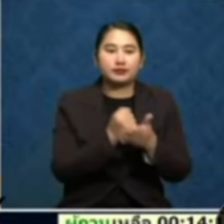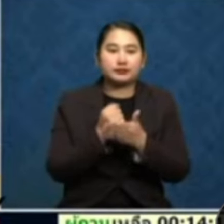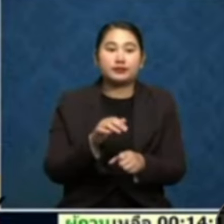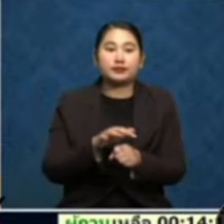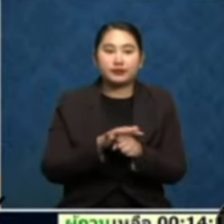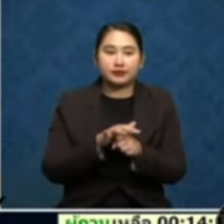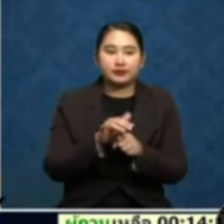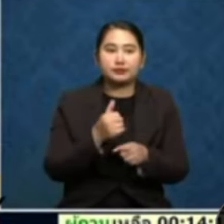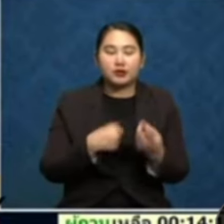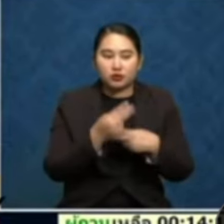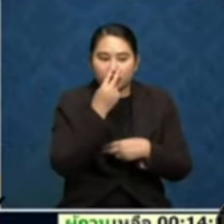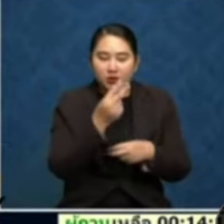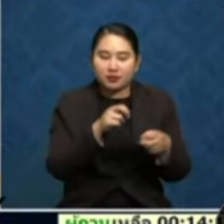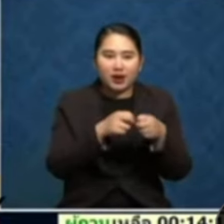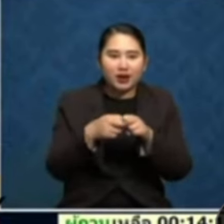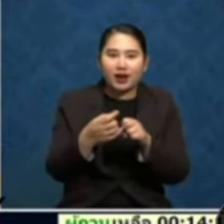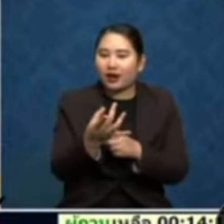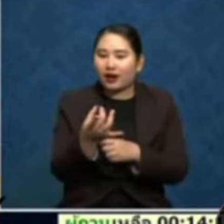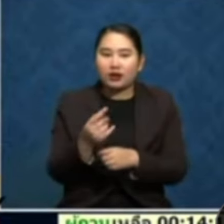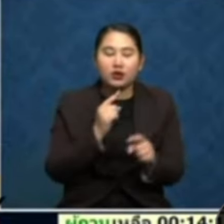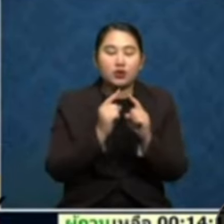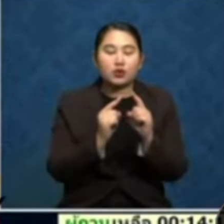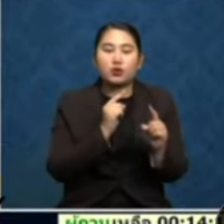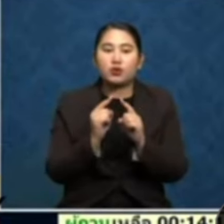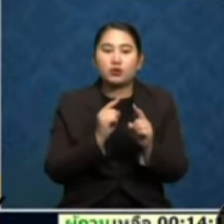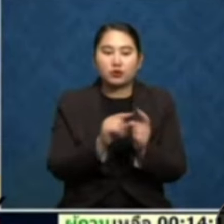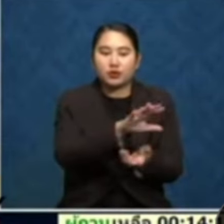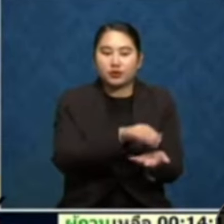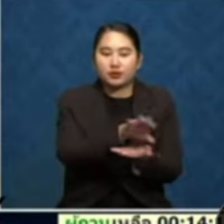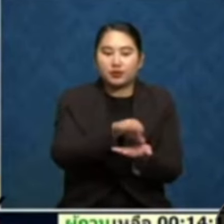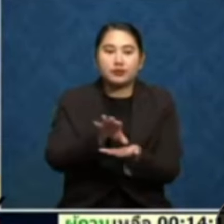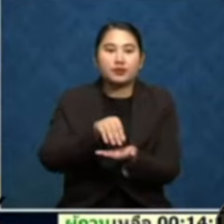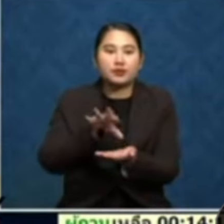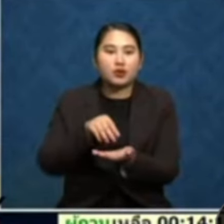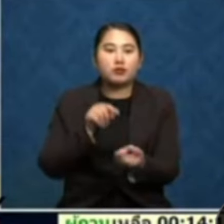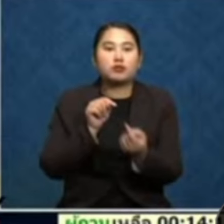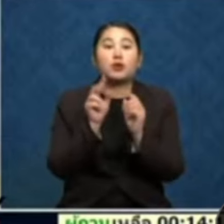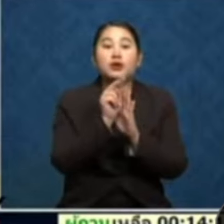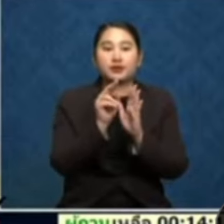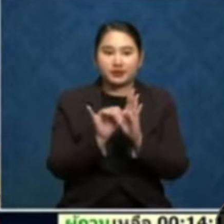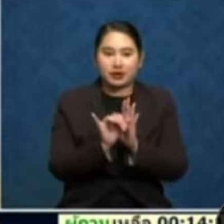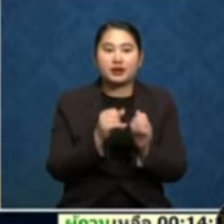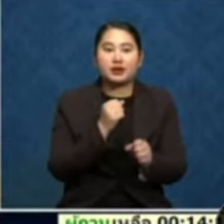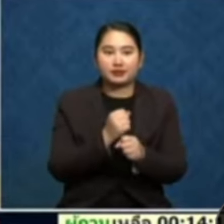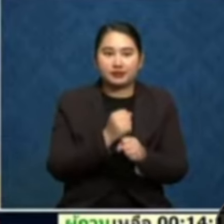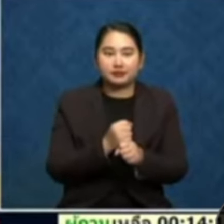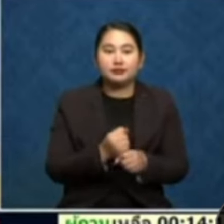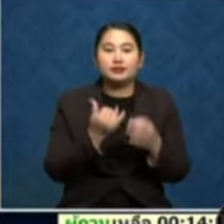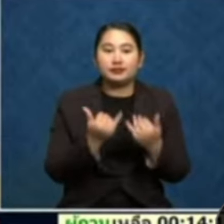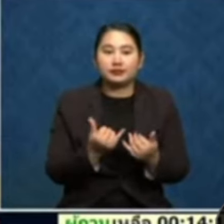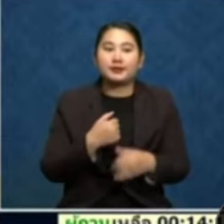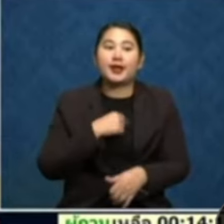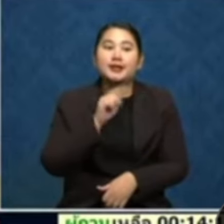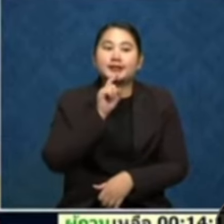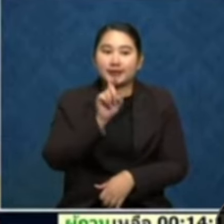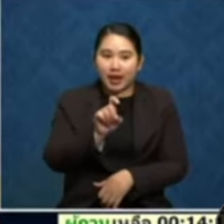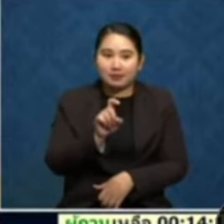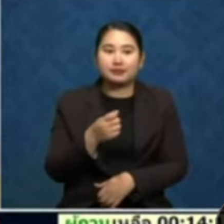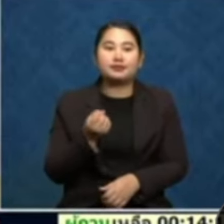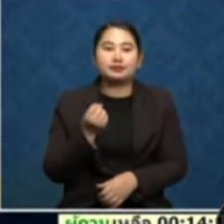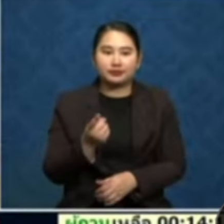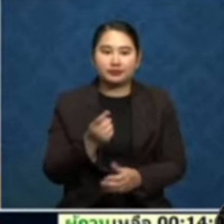ยังลงไปเก็บเกี่ยวปัญหารับฟังปัญหารวบรวมข้อเสนอแนะเชิงนโยบายนะครับที่วันนี้จะขอมาตั้งกระทู้ถาม